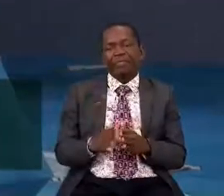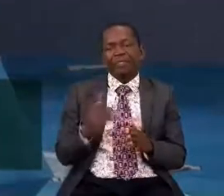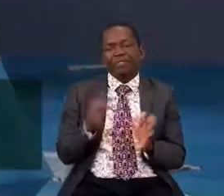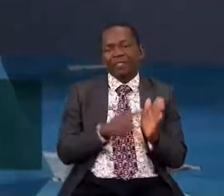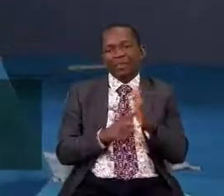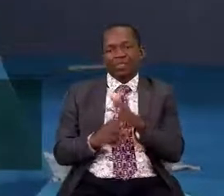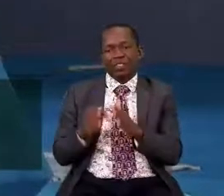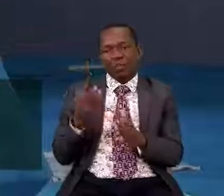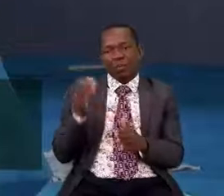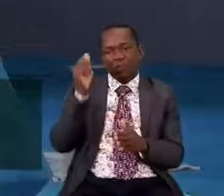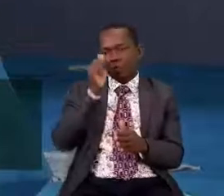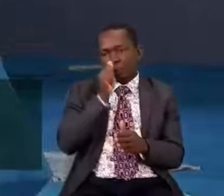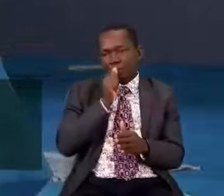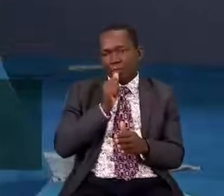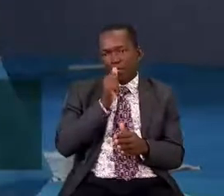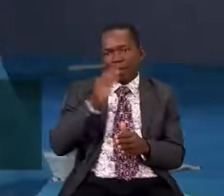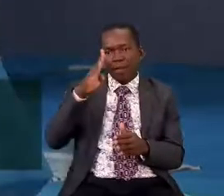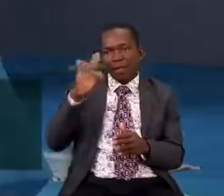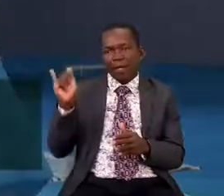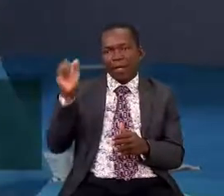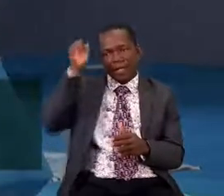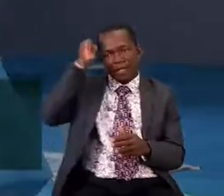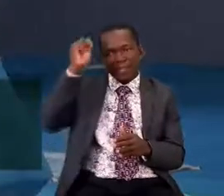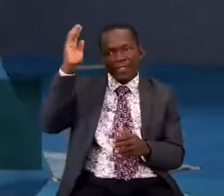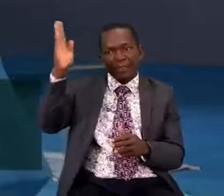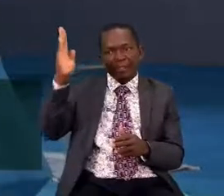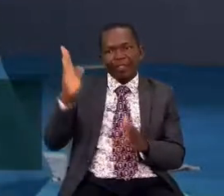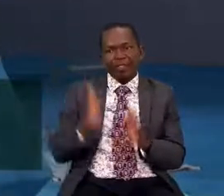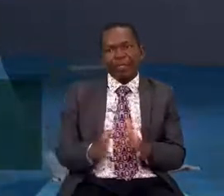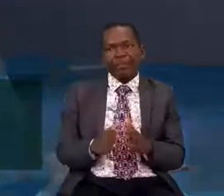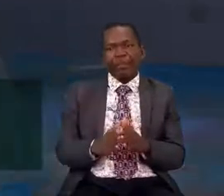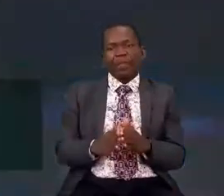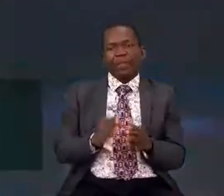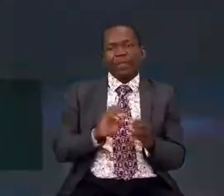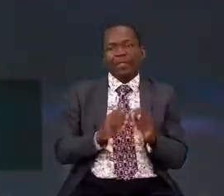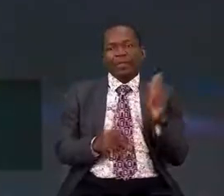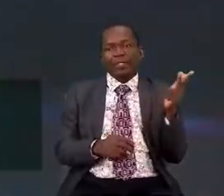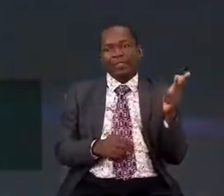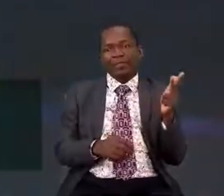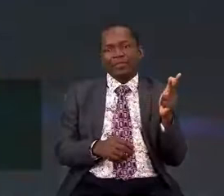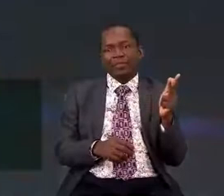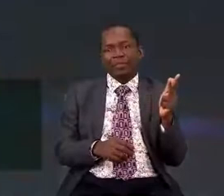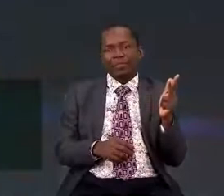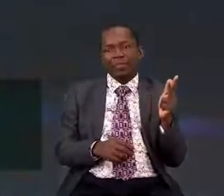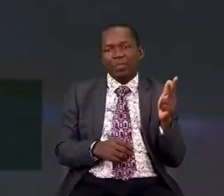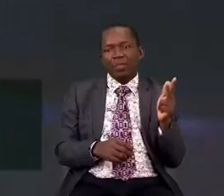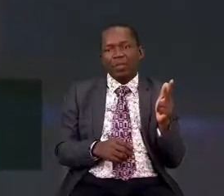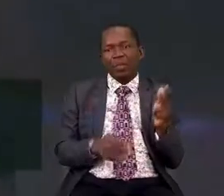délimitation. La délimitation, la description et les périmètres de